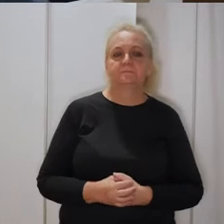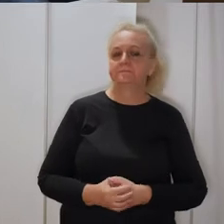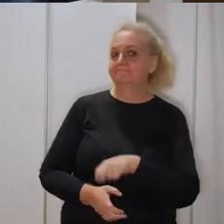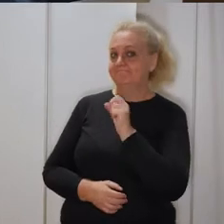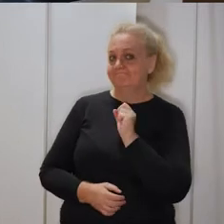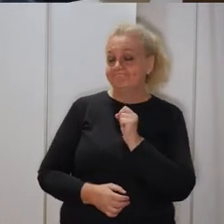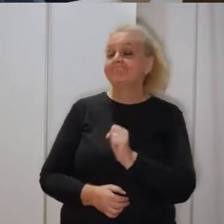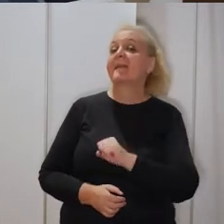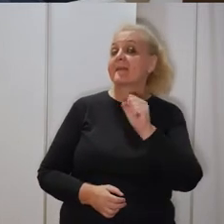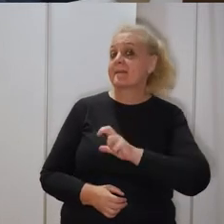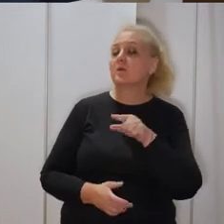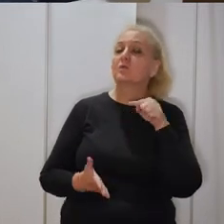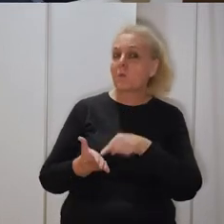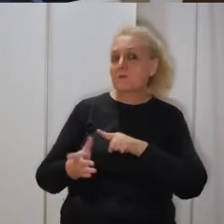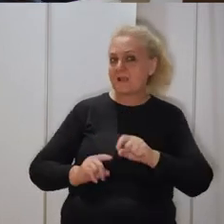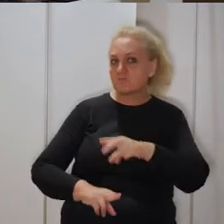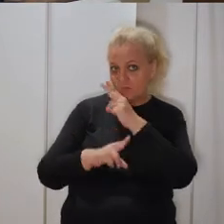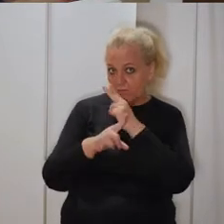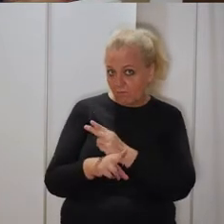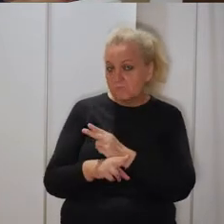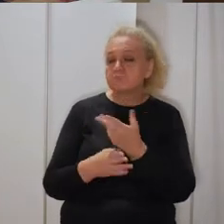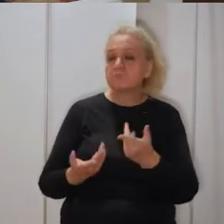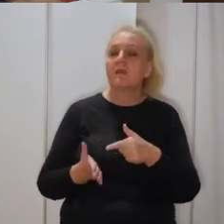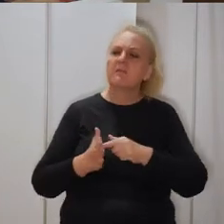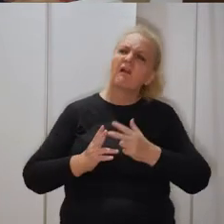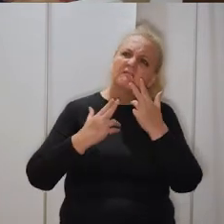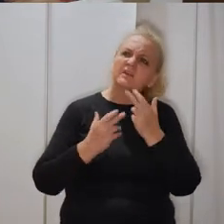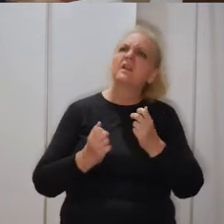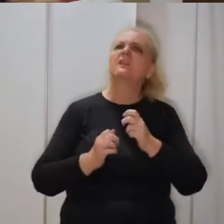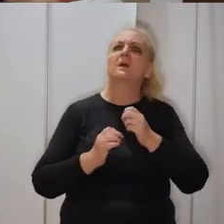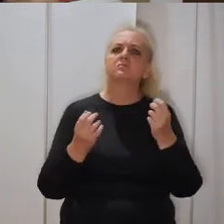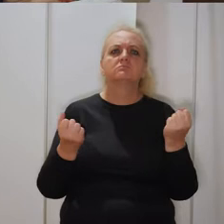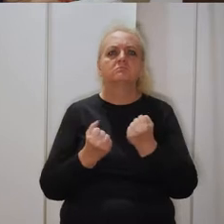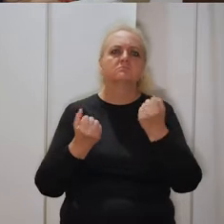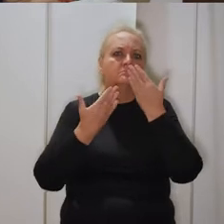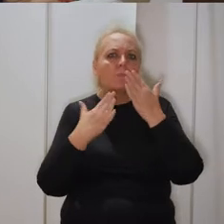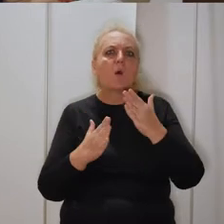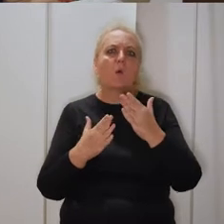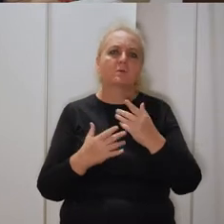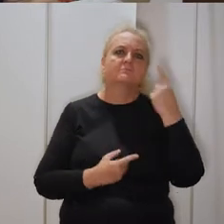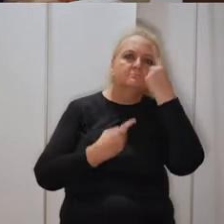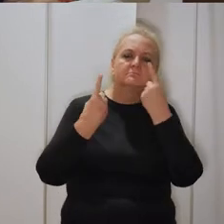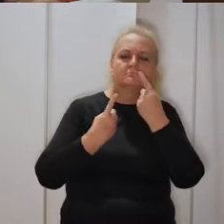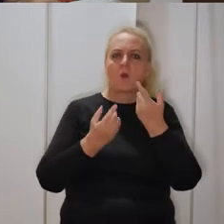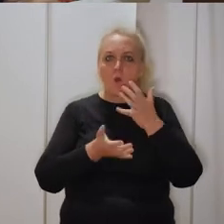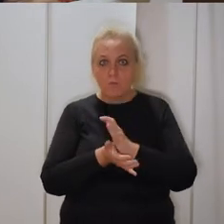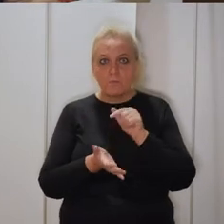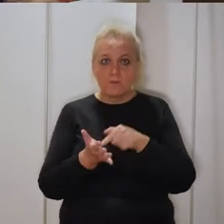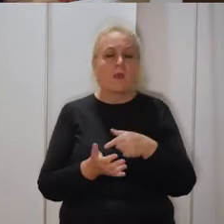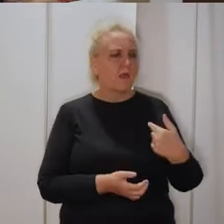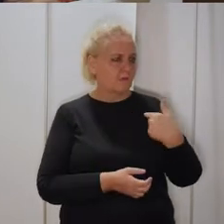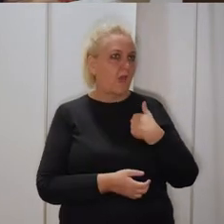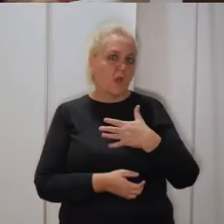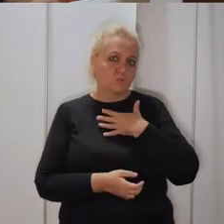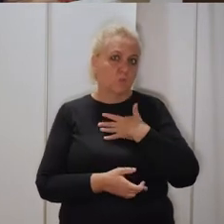Mhm. Czyli ta niezależność i wyrazistość myślenia, czy wyrazistość wyrażania opinii, to też jest coś, co mnie się